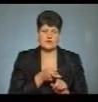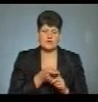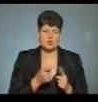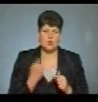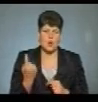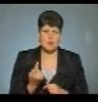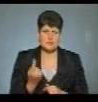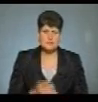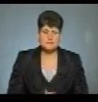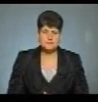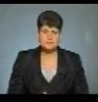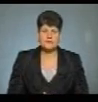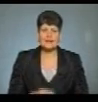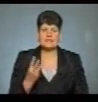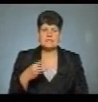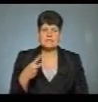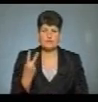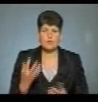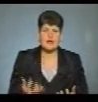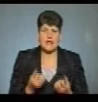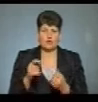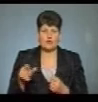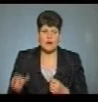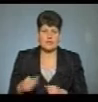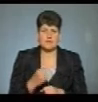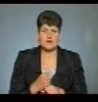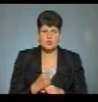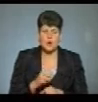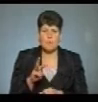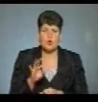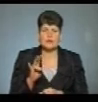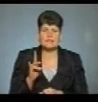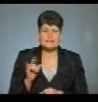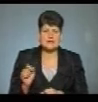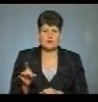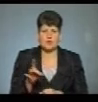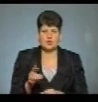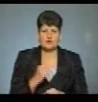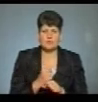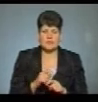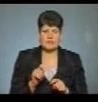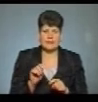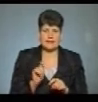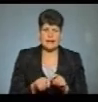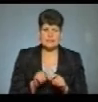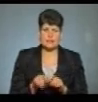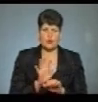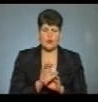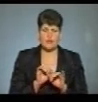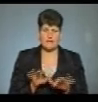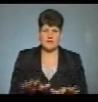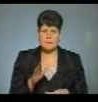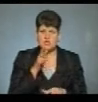Ірина Троцька. 32 рятувальникам, які працюють у Монастириському районі, зробили експрес-тести на коронавірус. Під